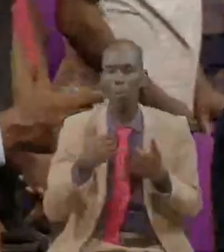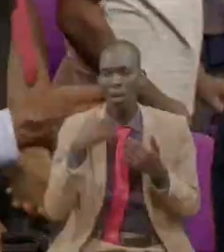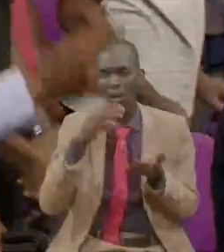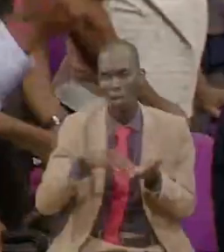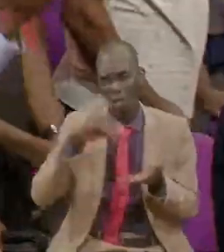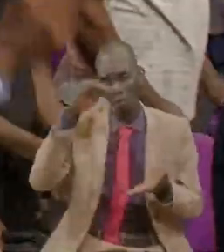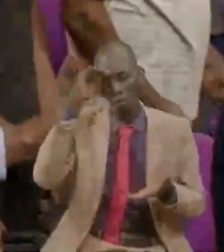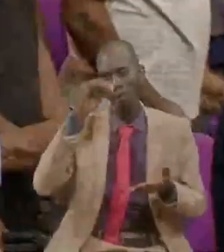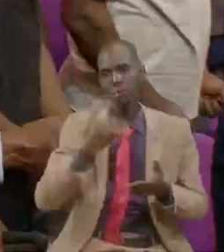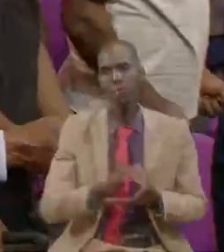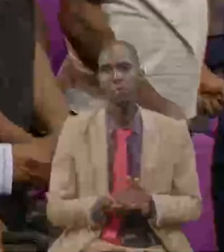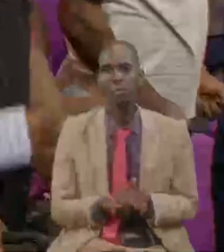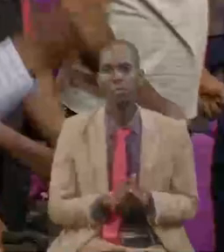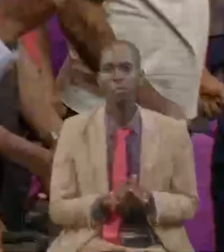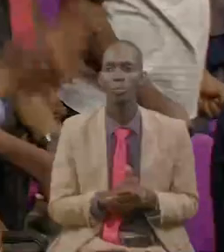appris.